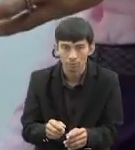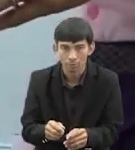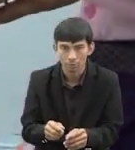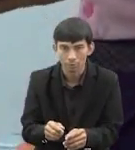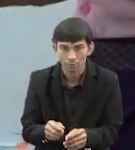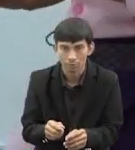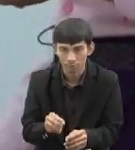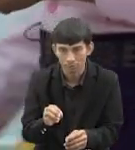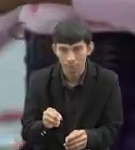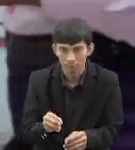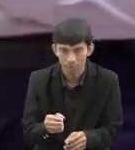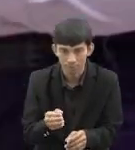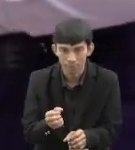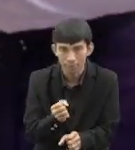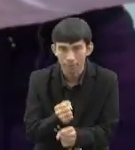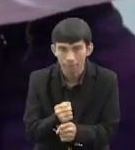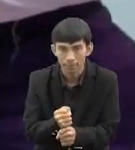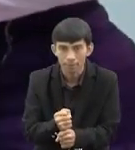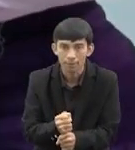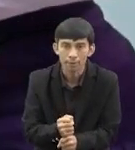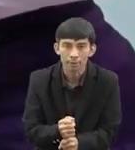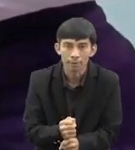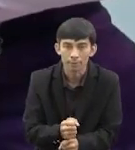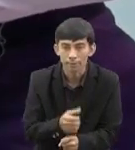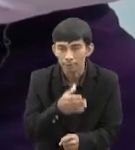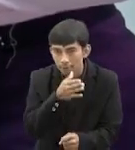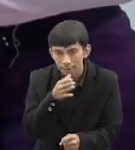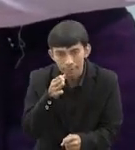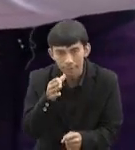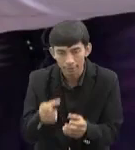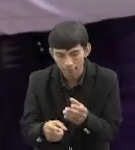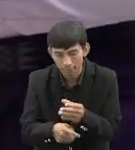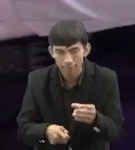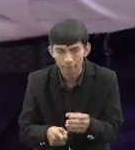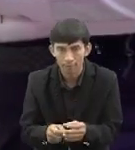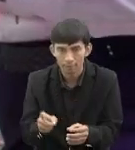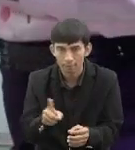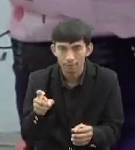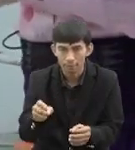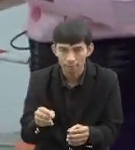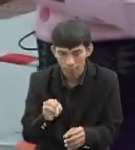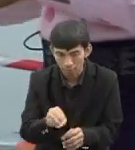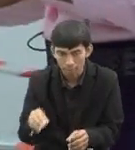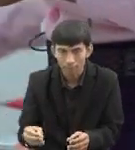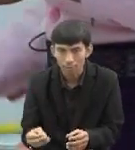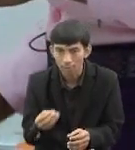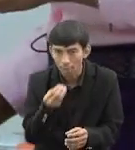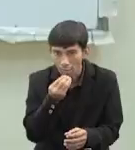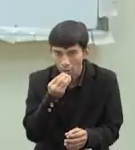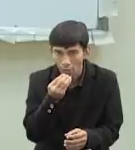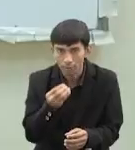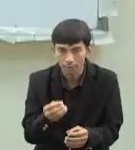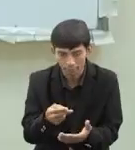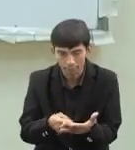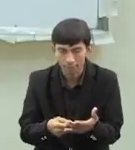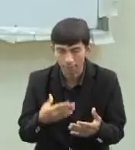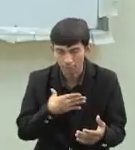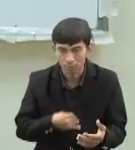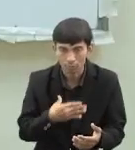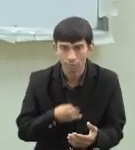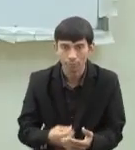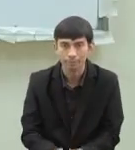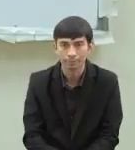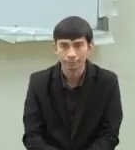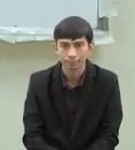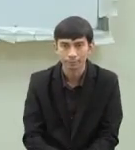cả. Nó con á, chà. Tiếp bàm, ta đồng nam hộp lại ở vầy khá là đàn nét châu chật.